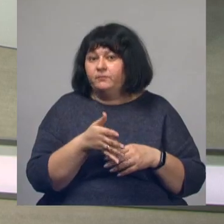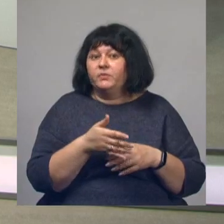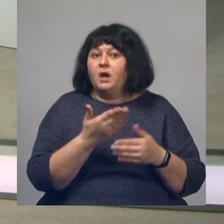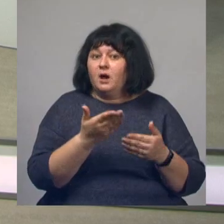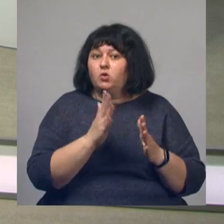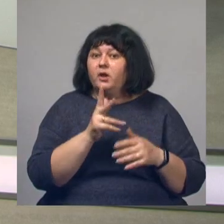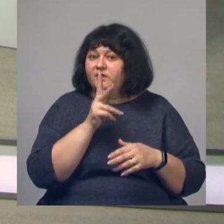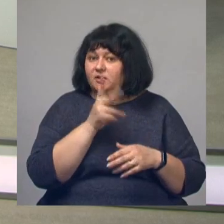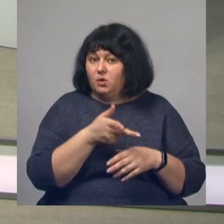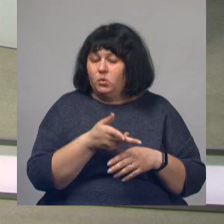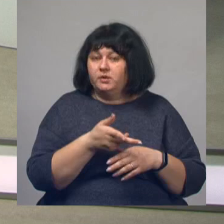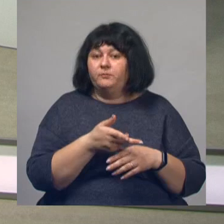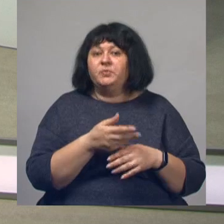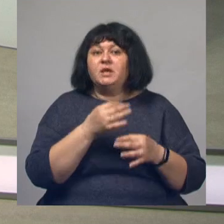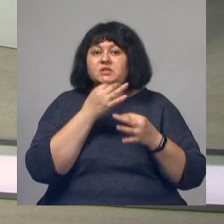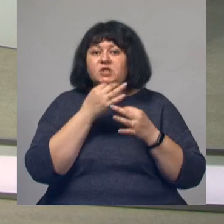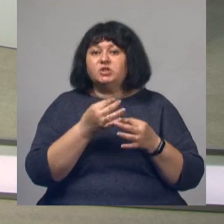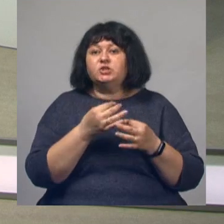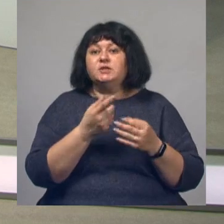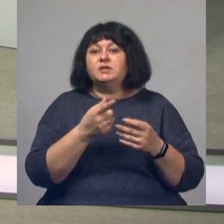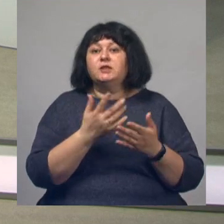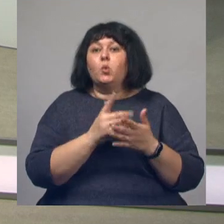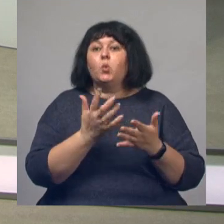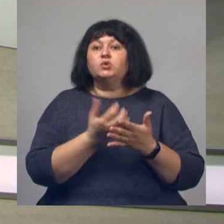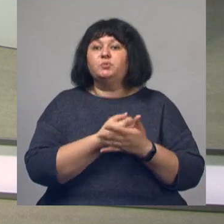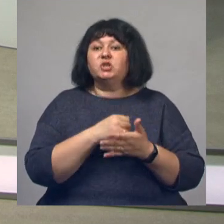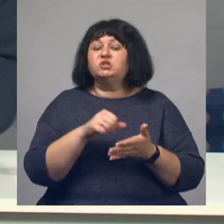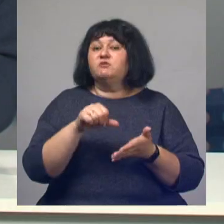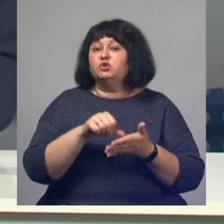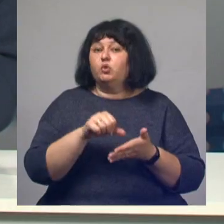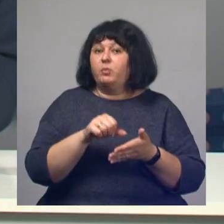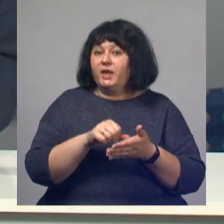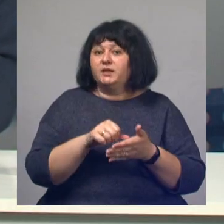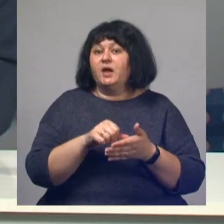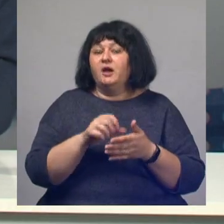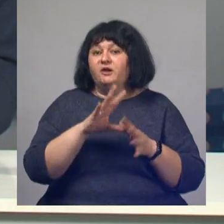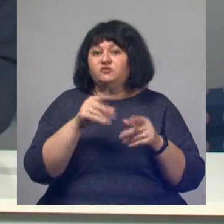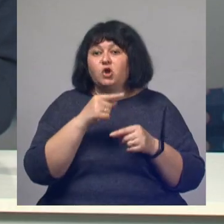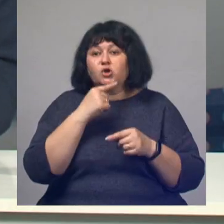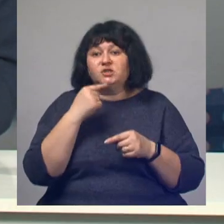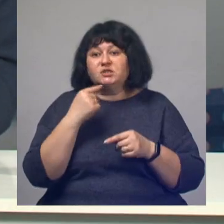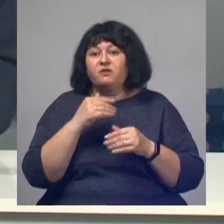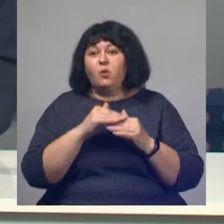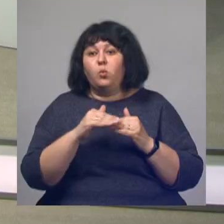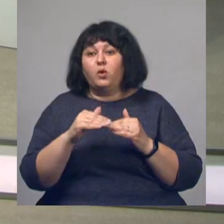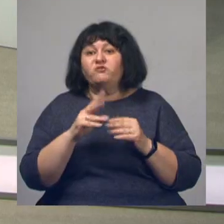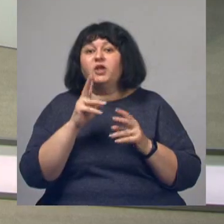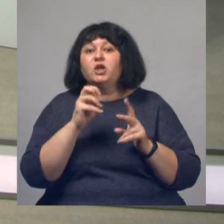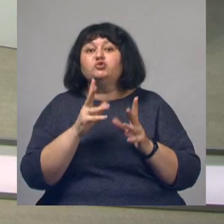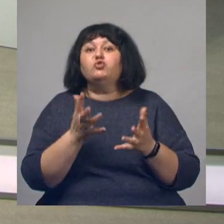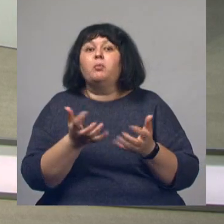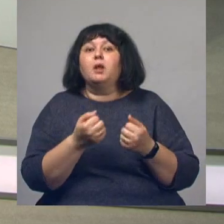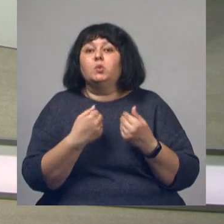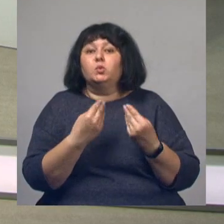3 только. Скажите, а за такое успешное выступление на соревнованиях всероссийского уровня Кеша что-нибудь получит? Она уже